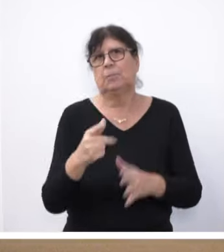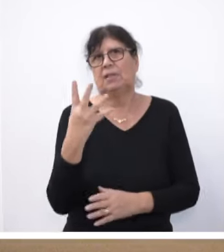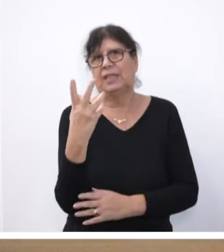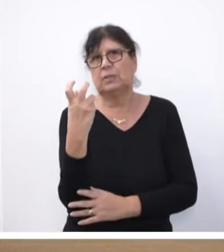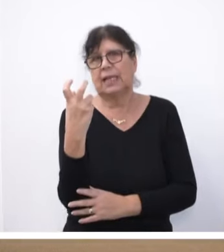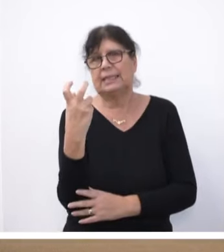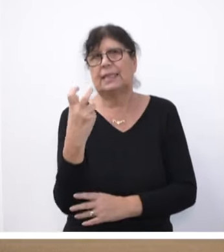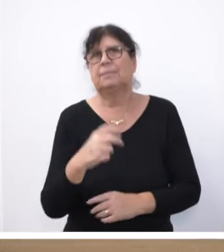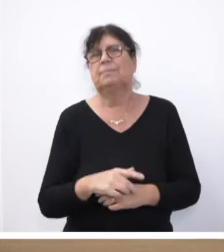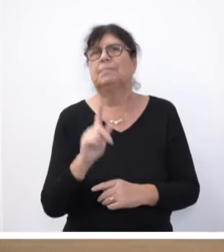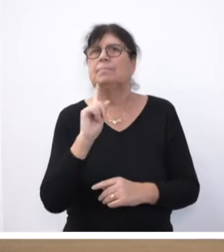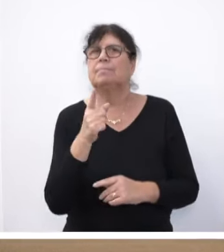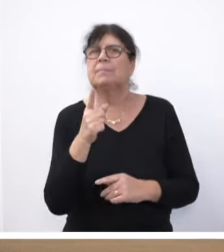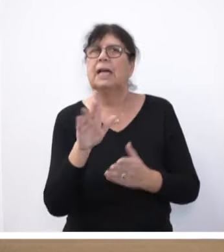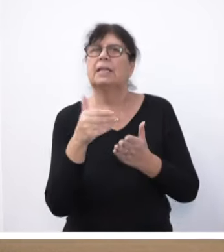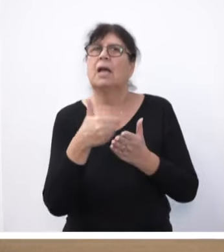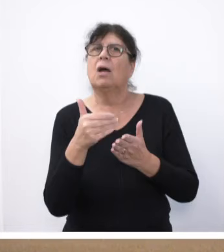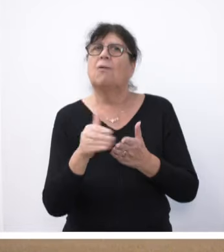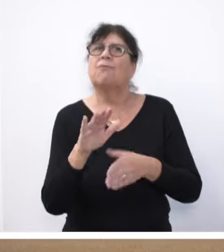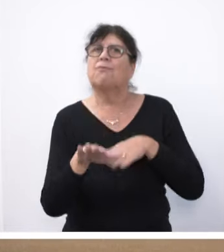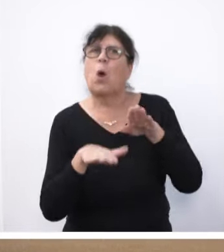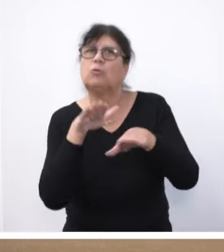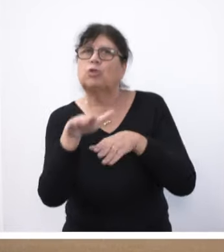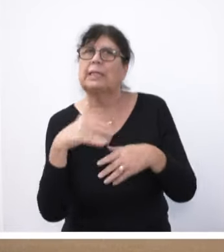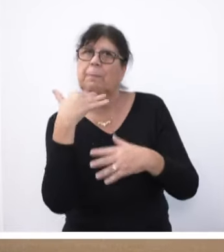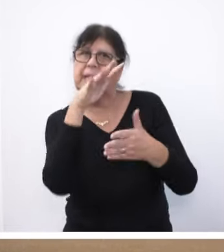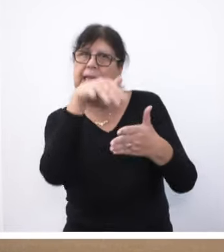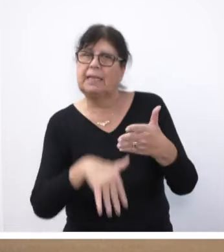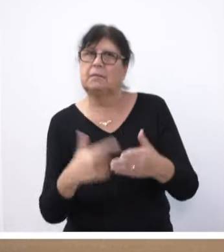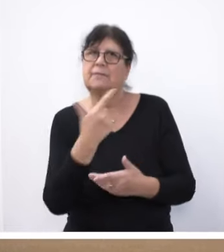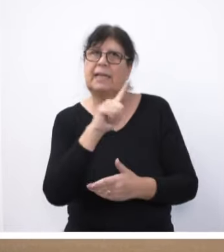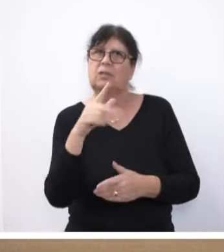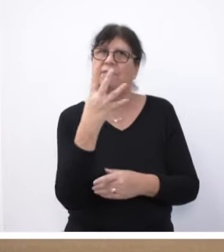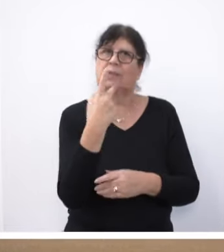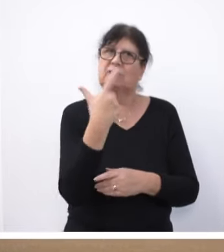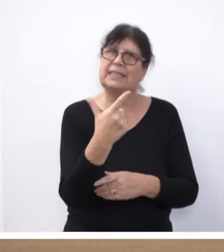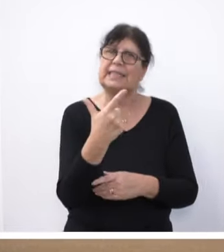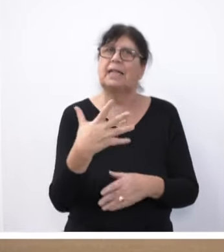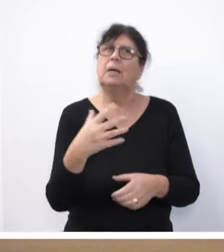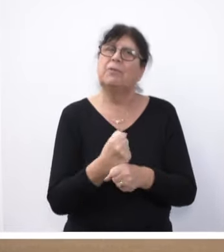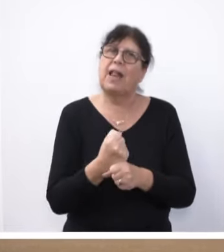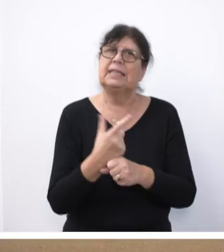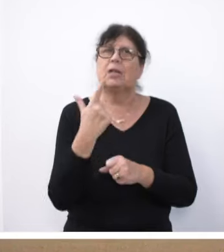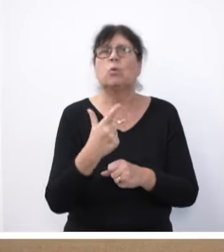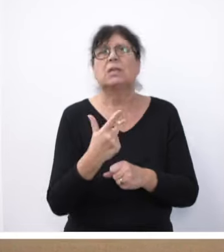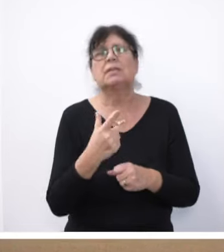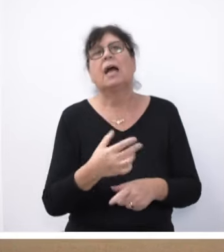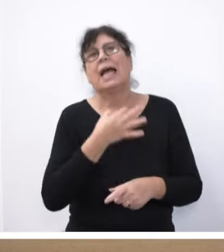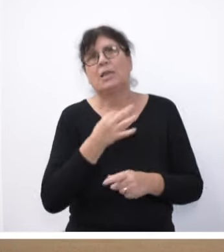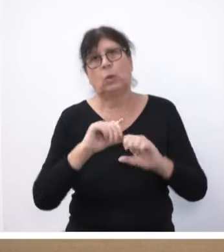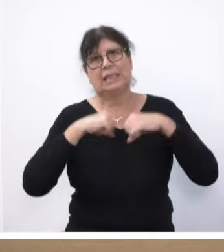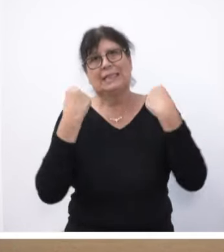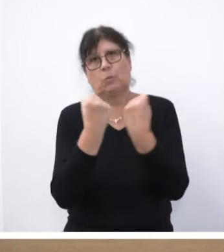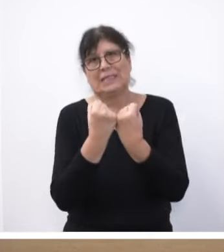17/734, einen Fortschrittsbericht 2024 zur Bewältigung der außergewöhnlichen Notsituation in